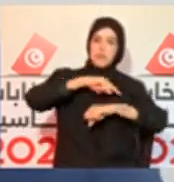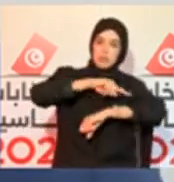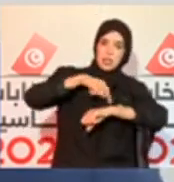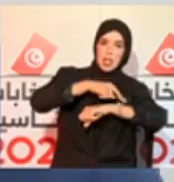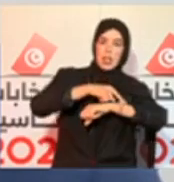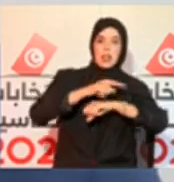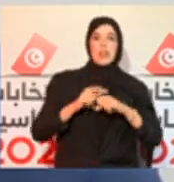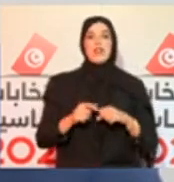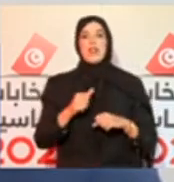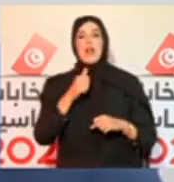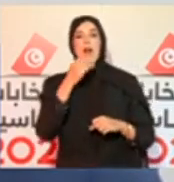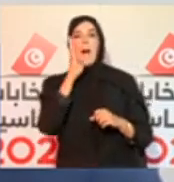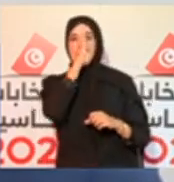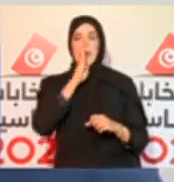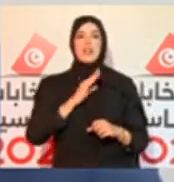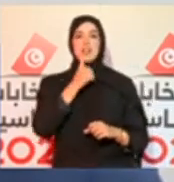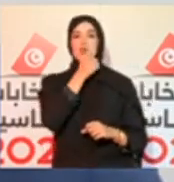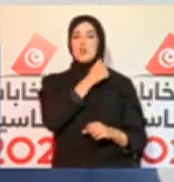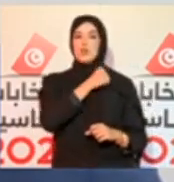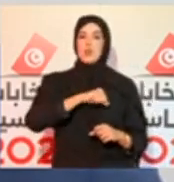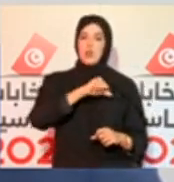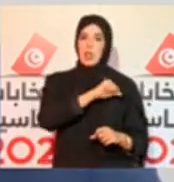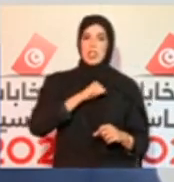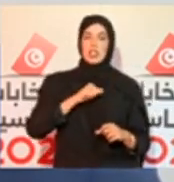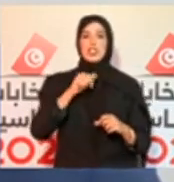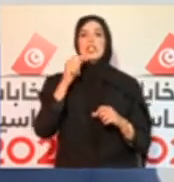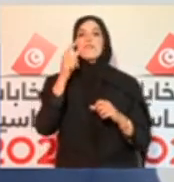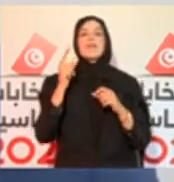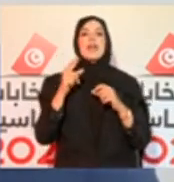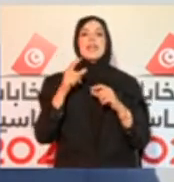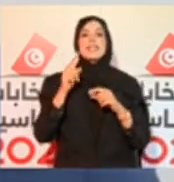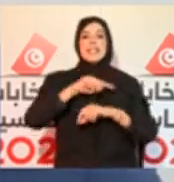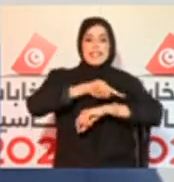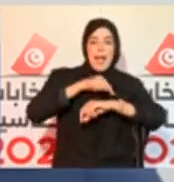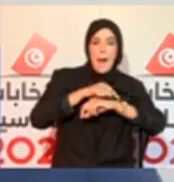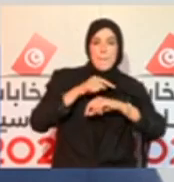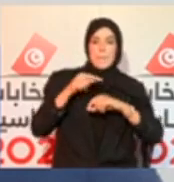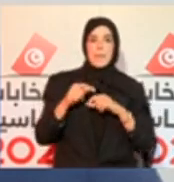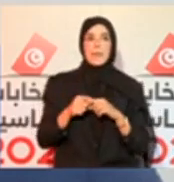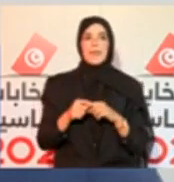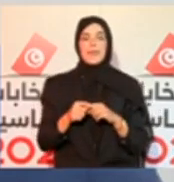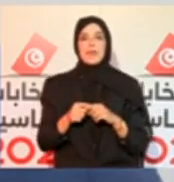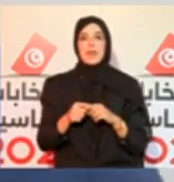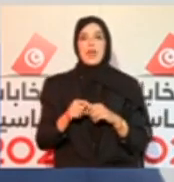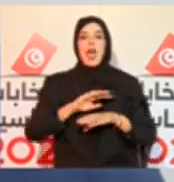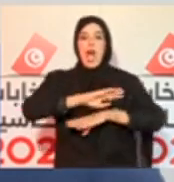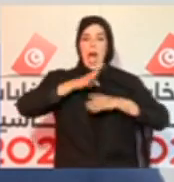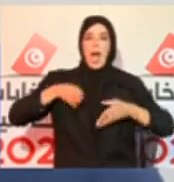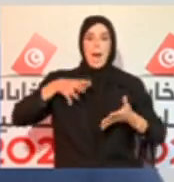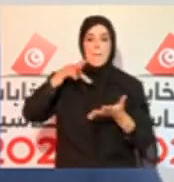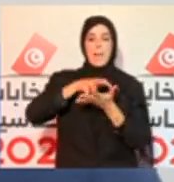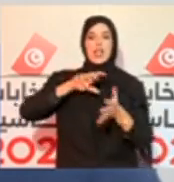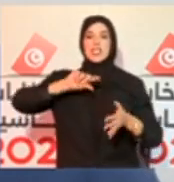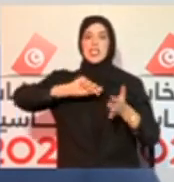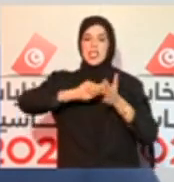الارجنتين والبرازيل بينا وبناتهم ساعه قبلنا بساعه هما يحلوا عندنا اخر مركز يسكر